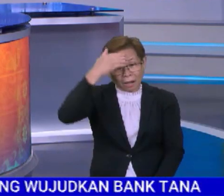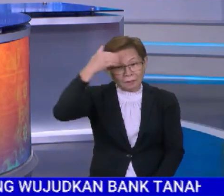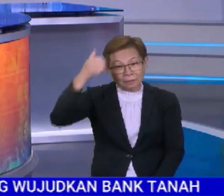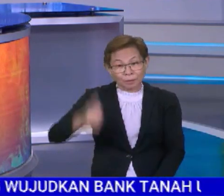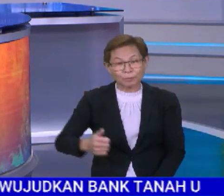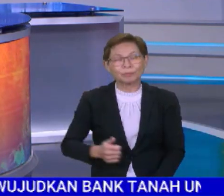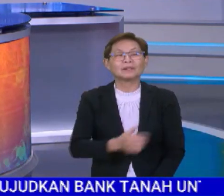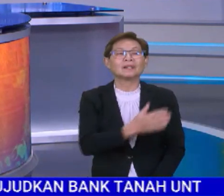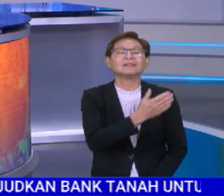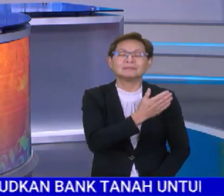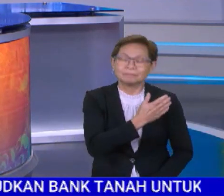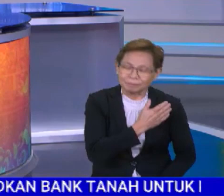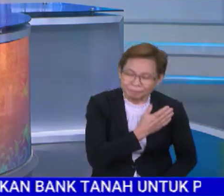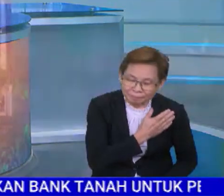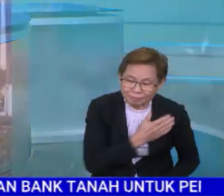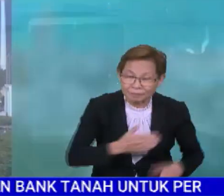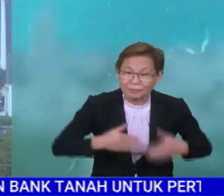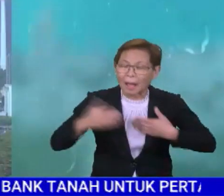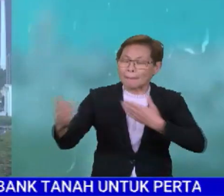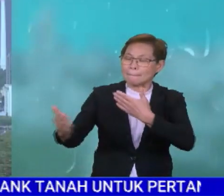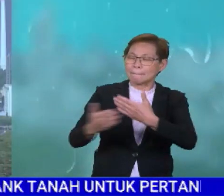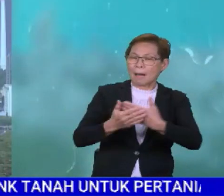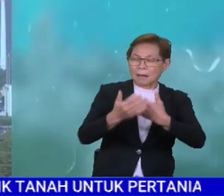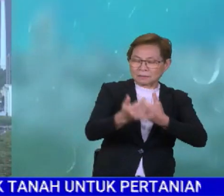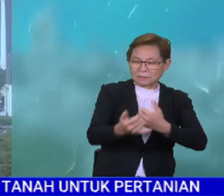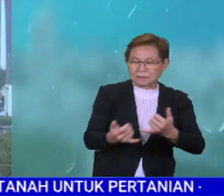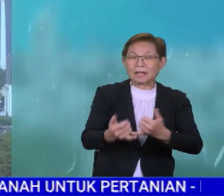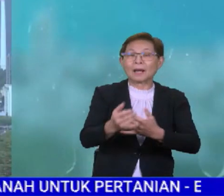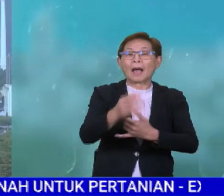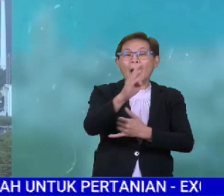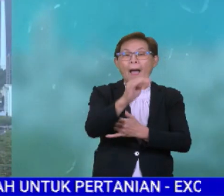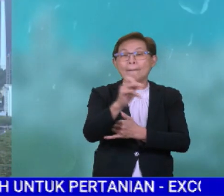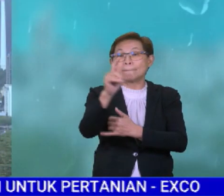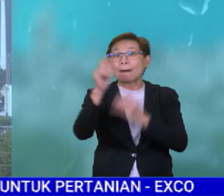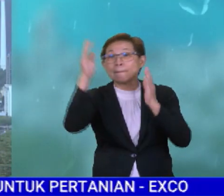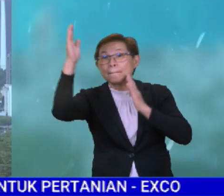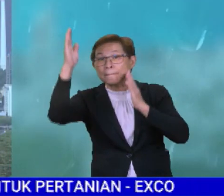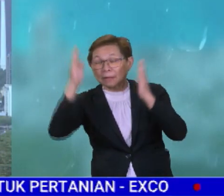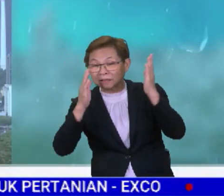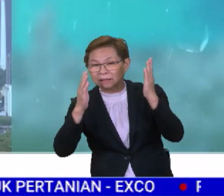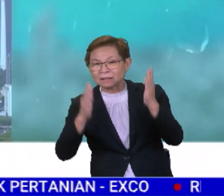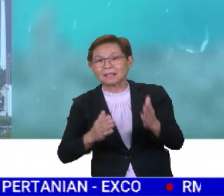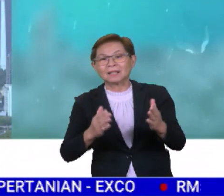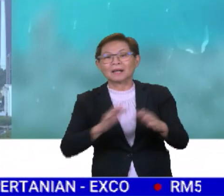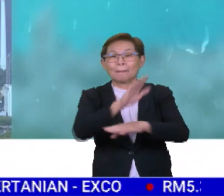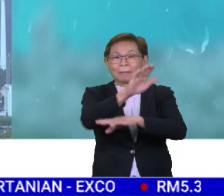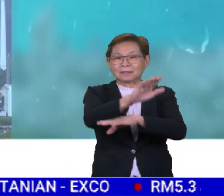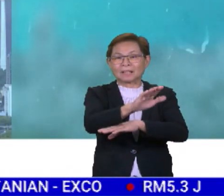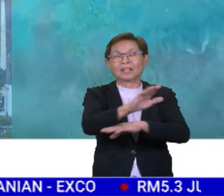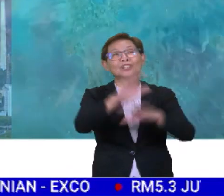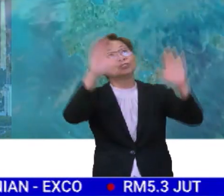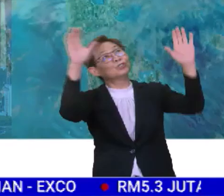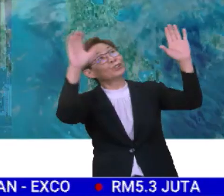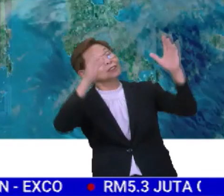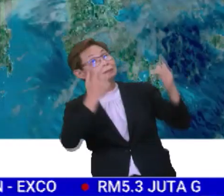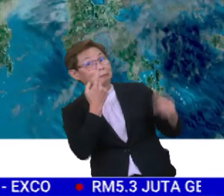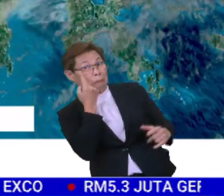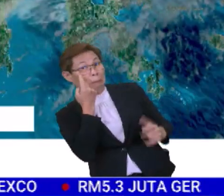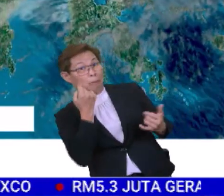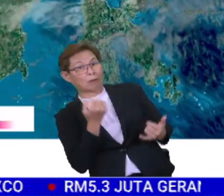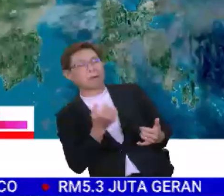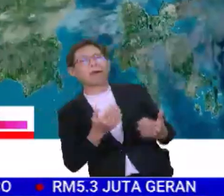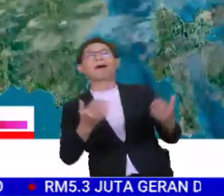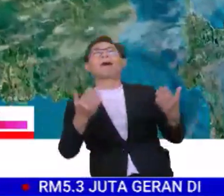Assalamualaikum dan salam sejahtera. Kembali bersama Jabatan Meteorologi Malaysia pada petang ini untuk perkembangan cuaca yang terkini. Alhamdulillah,